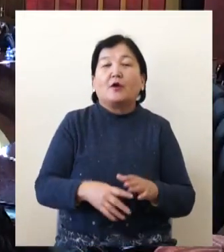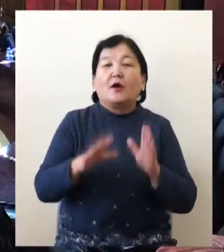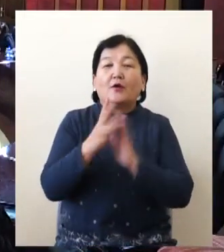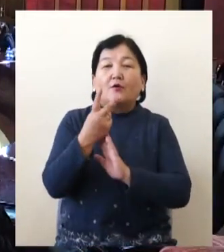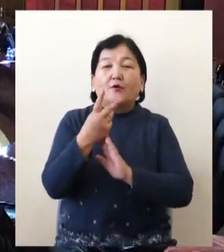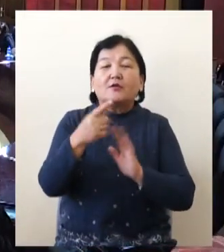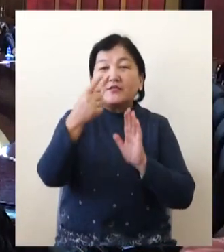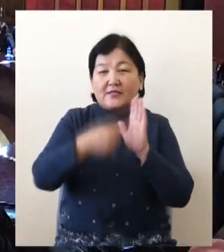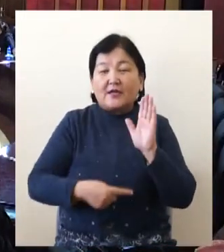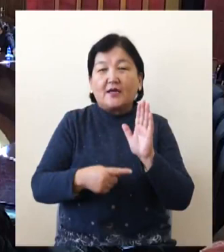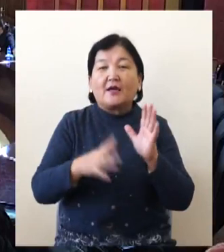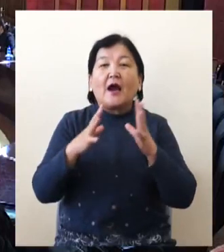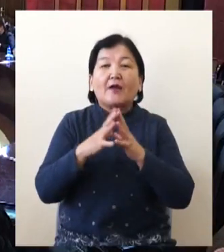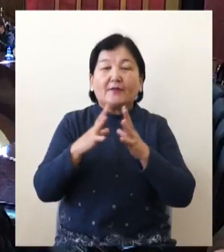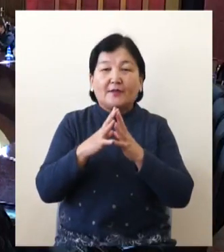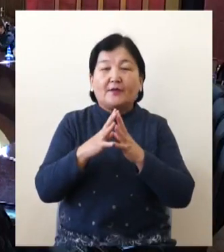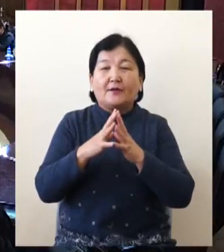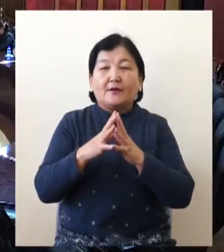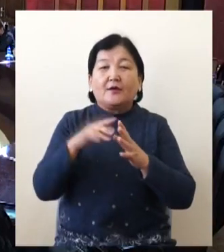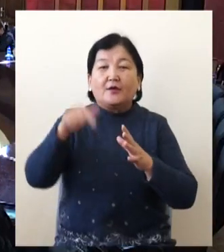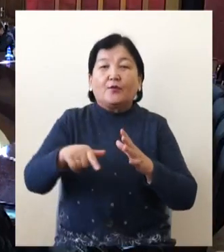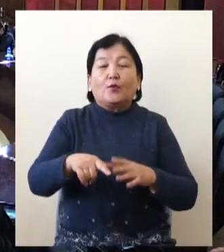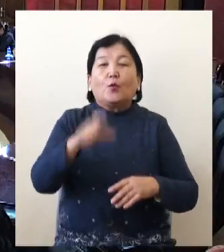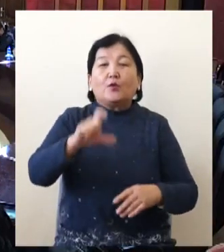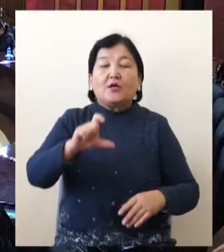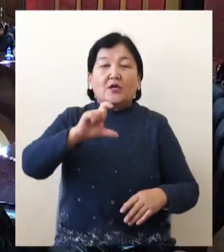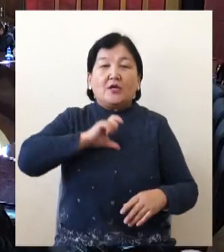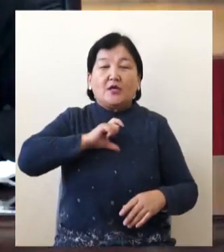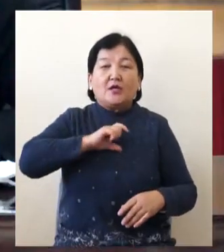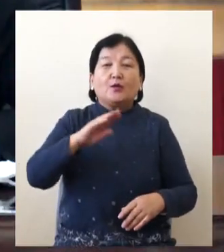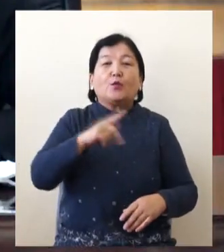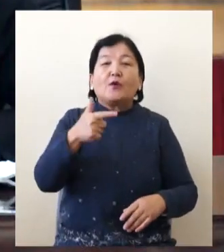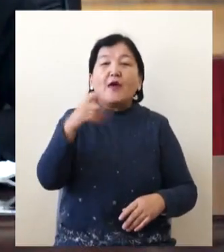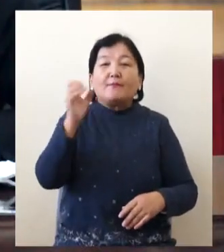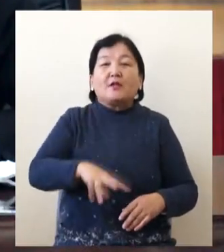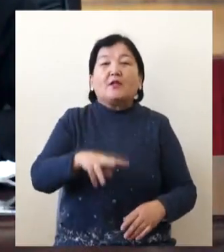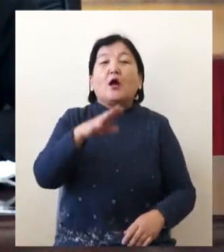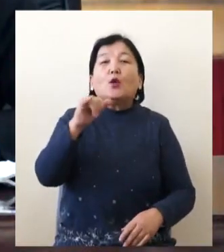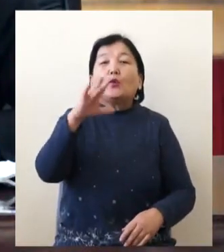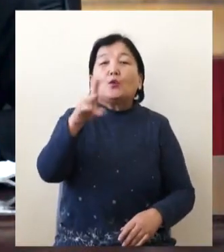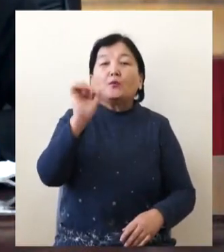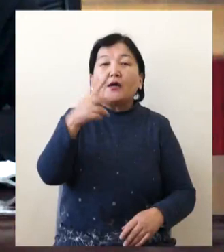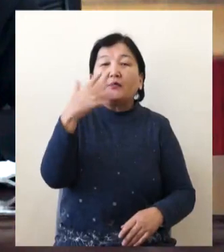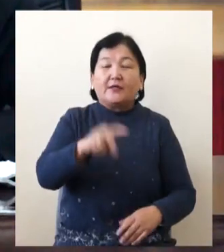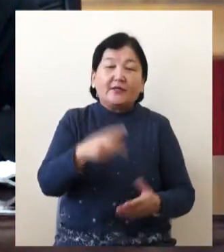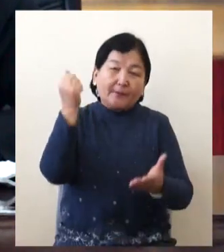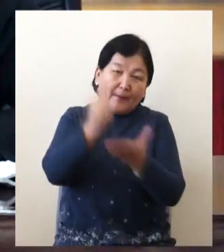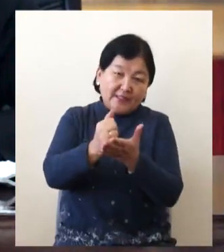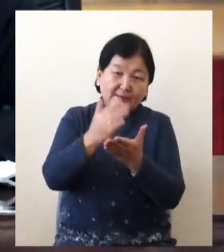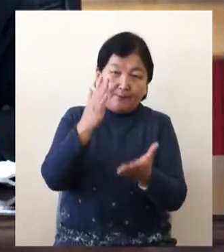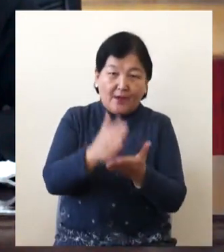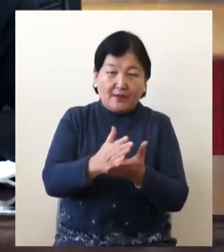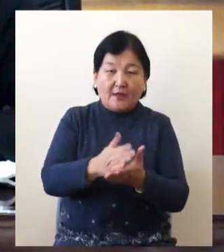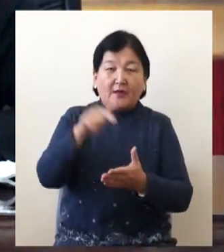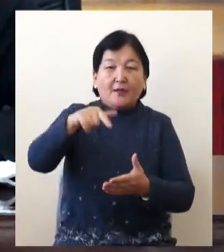46-ны 12 дугаар сарын 10-нд энэ хүний эрхийн түгээмэл тунхаглал гэж батлсан байна.